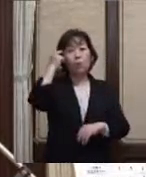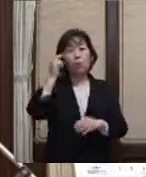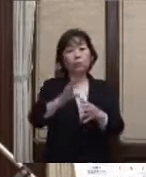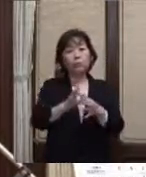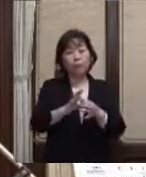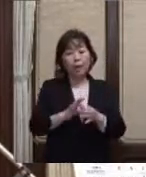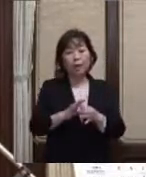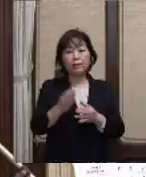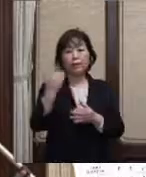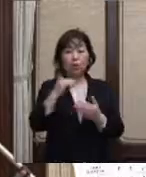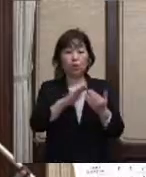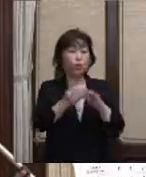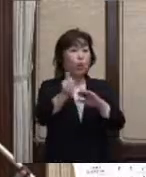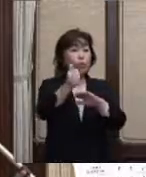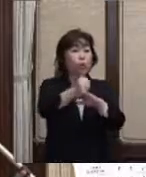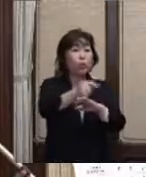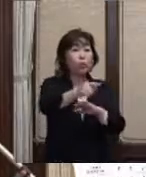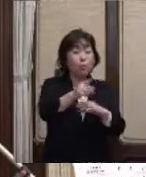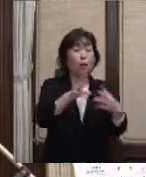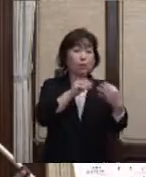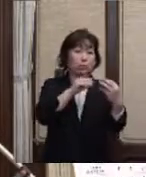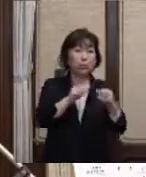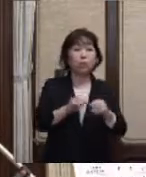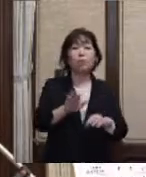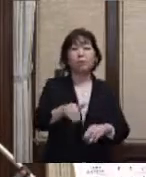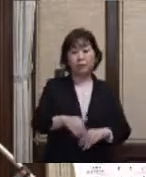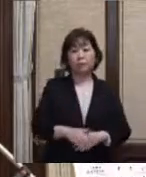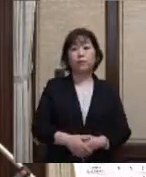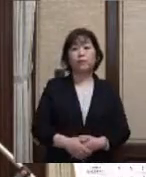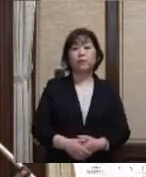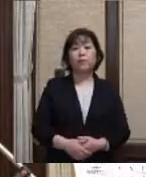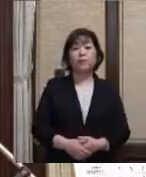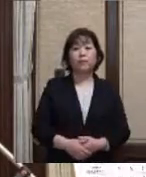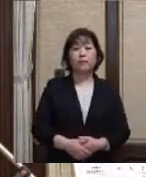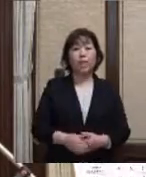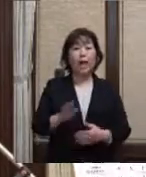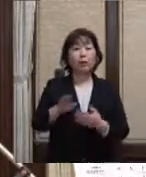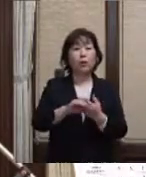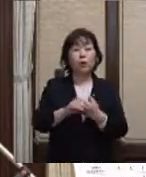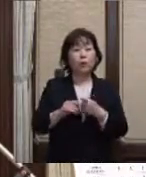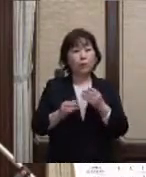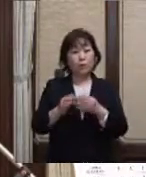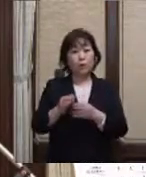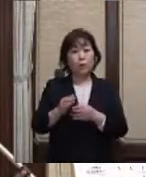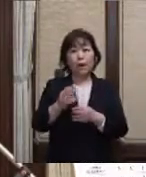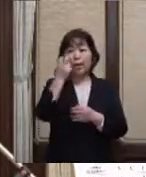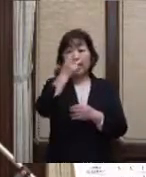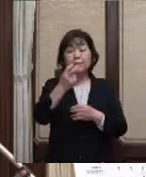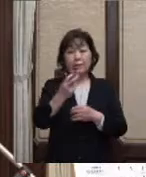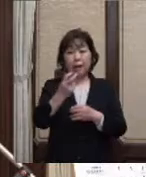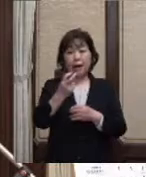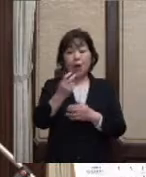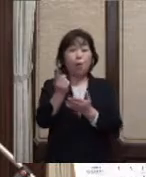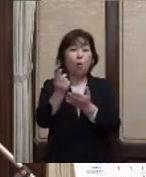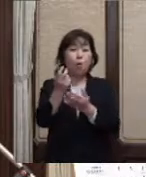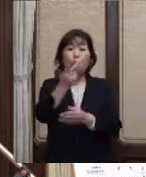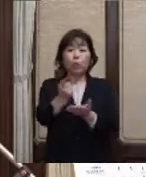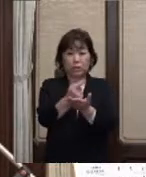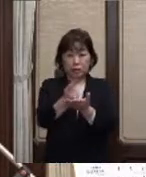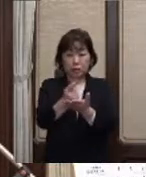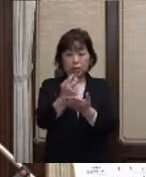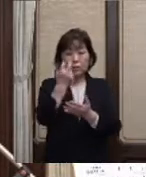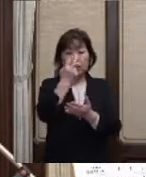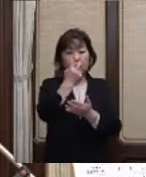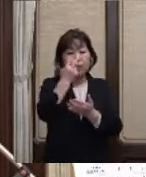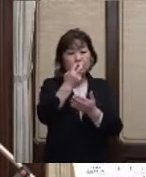辺は先ほど町長さんとも話していたところです。 あと検査方針、濃厚接触者とかの検査方針、まあ、ちょっと変え